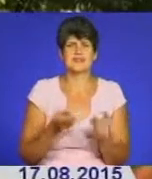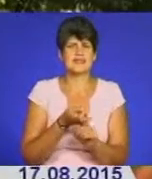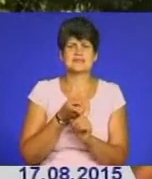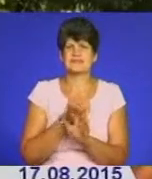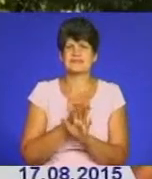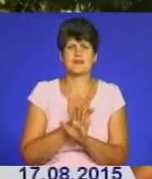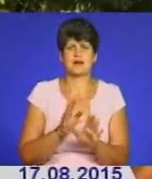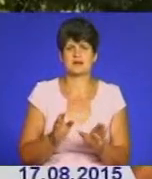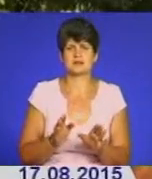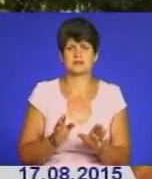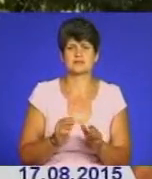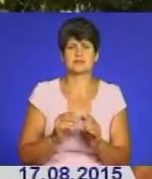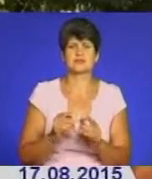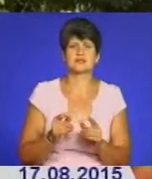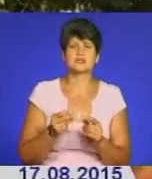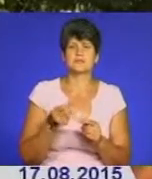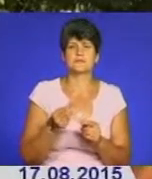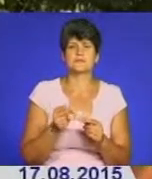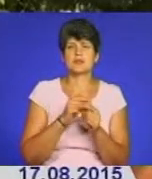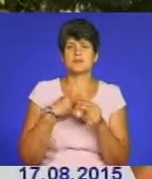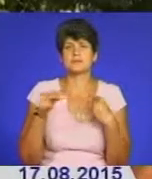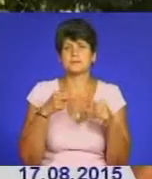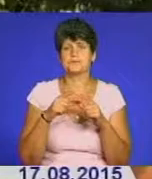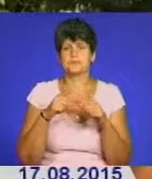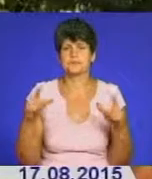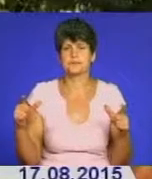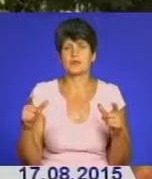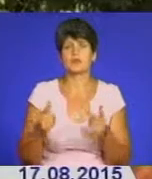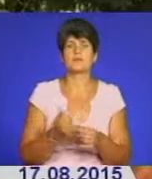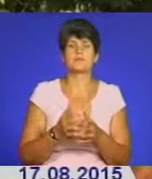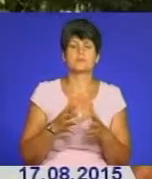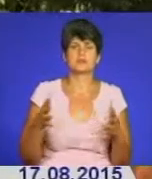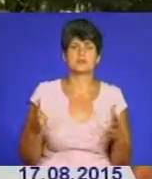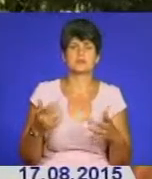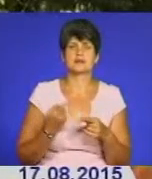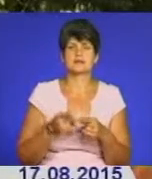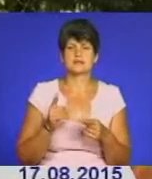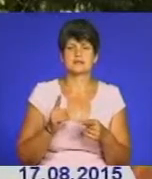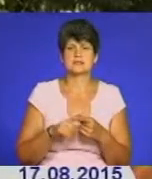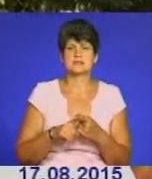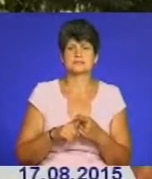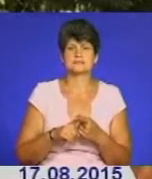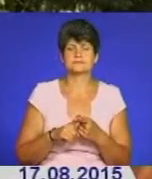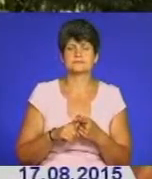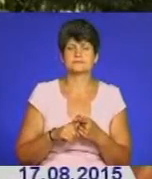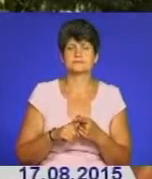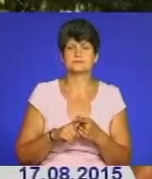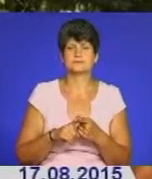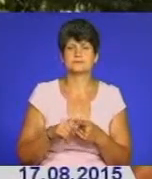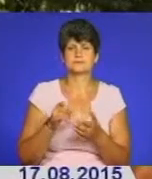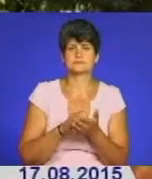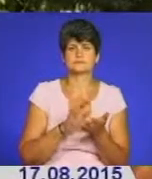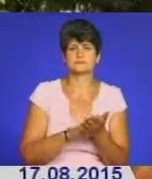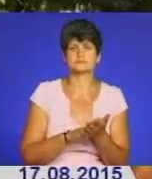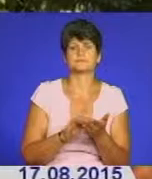пов'язані з закладами громадського харчування. В основному з піданамнезу у нас фіксується